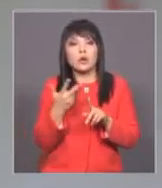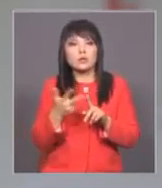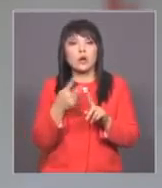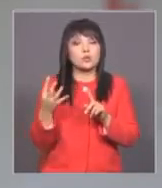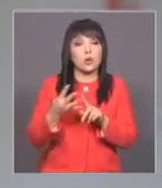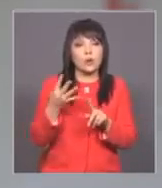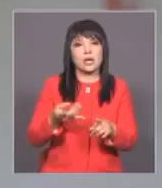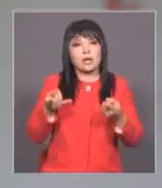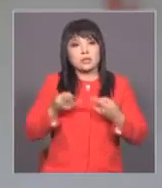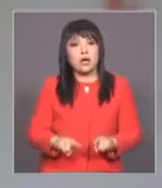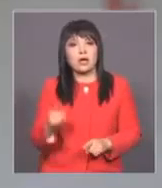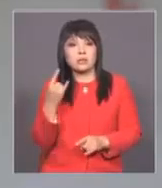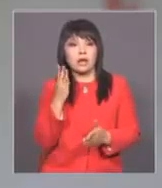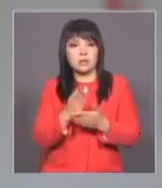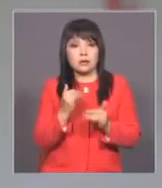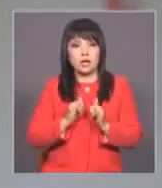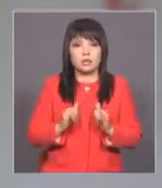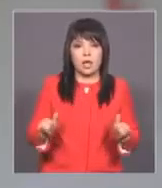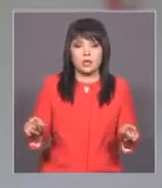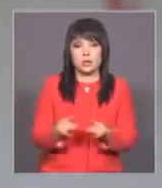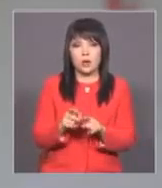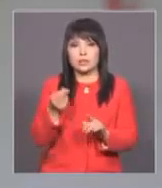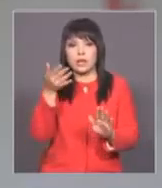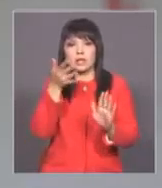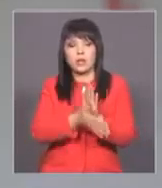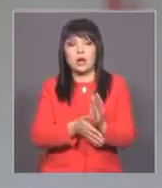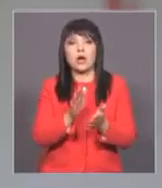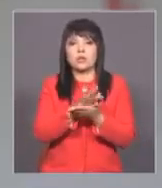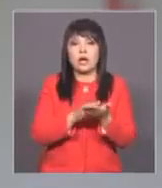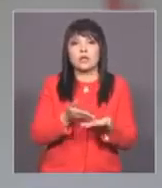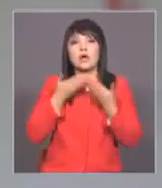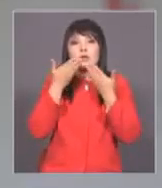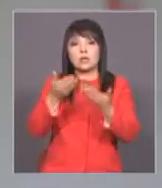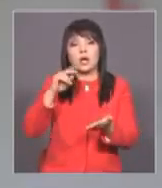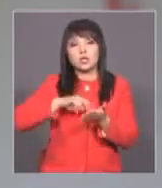туылады. Сондықтан біз биыл осынша көлемде өтініш түседі деп жоспарлап отырмыз.